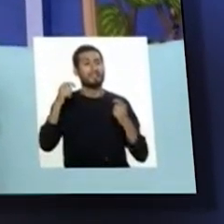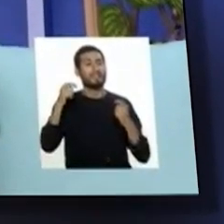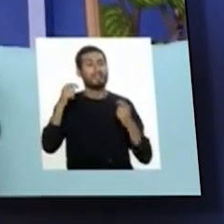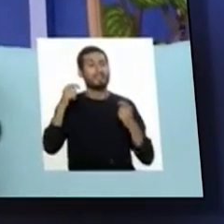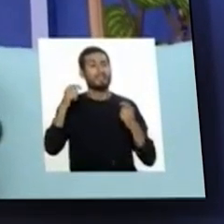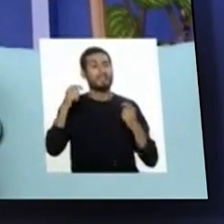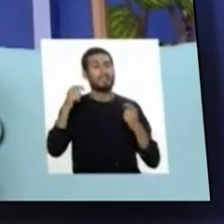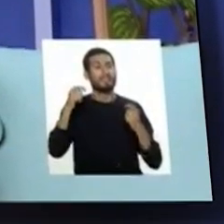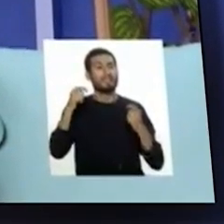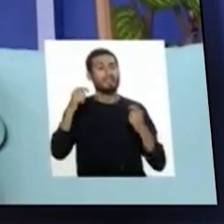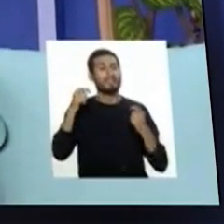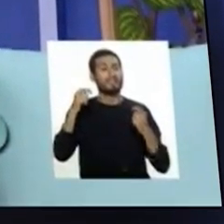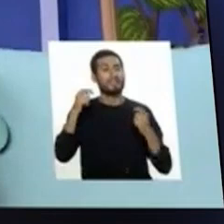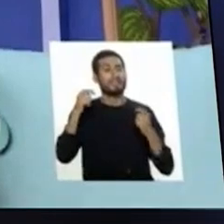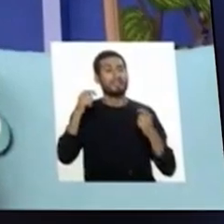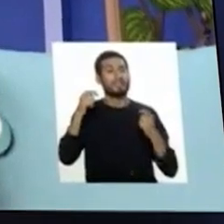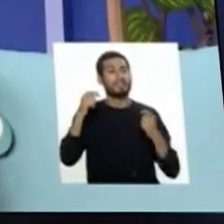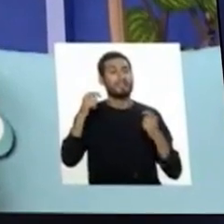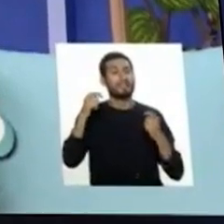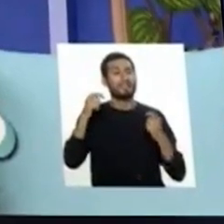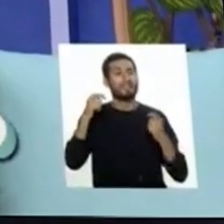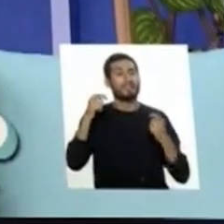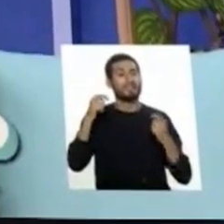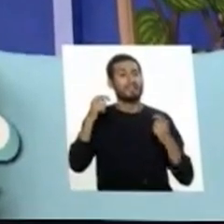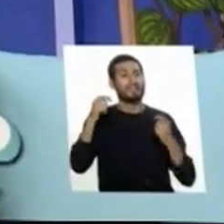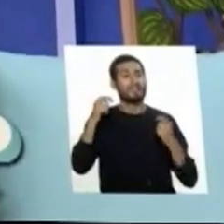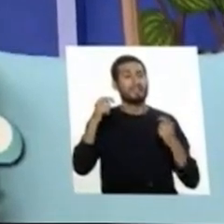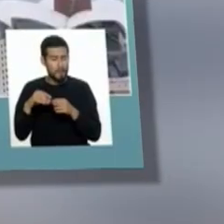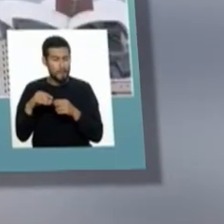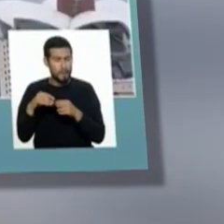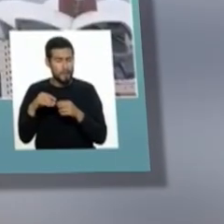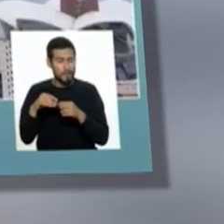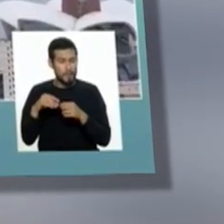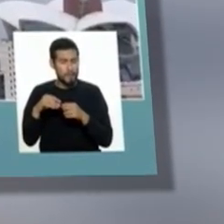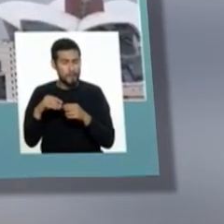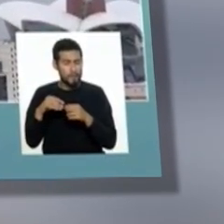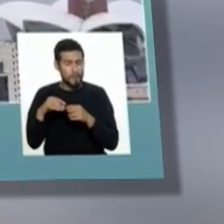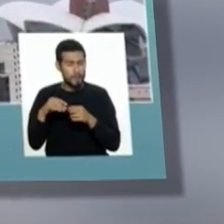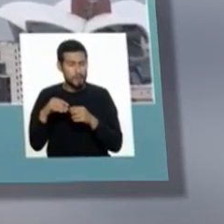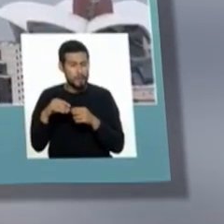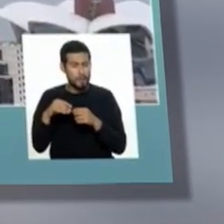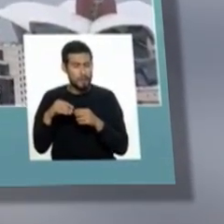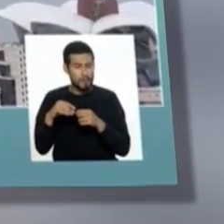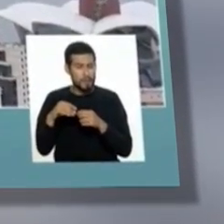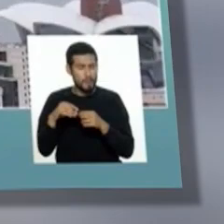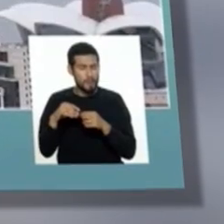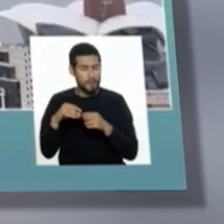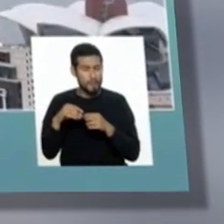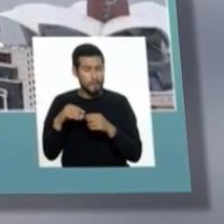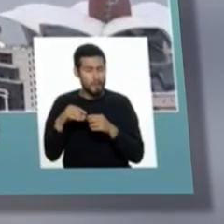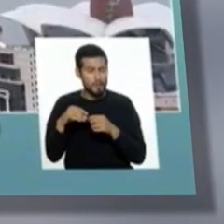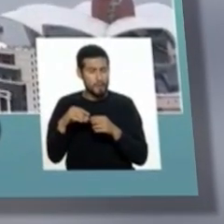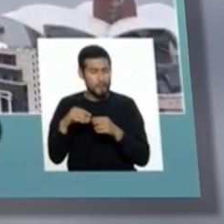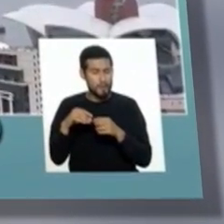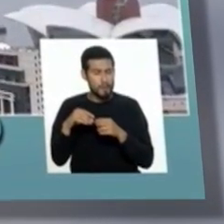празднованием столетия со дня рождения основателя современного Азербайджана, общенационального лидера Гейдара Алиева. То, что сегодня Азербайджан – сильное и